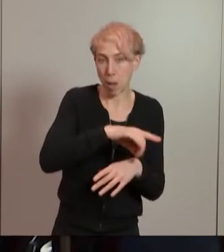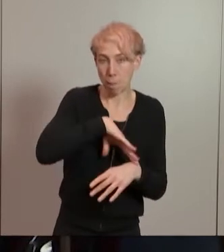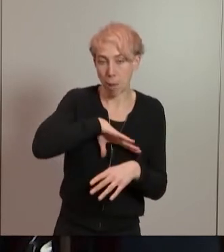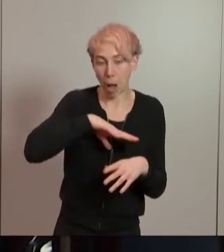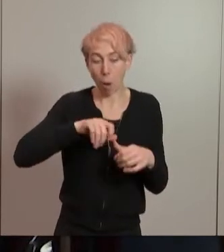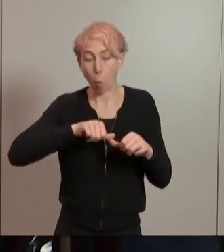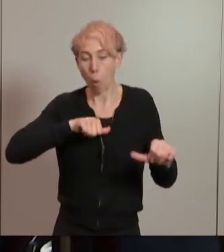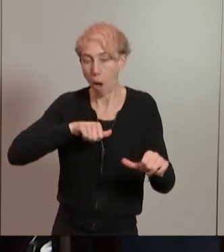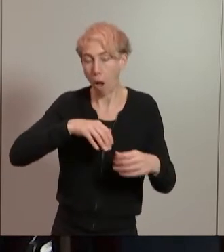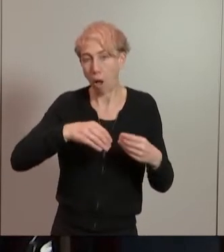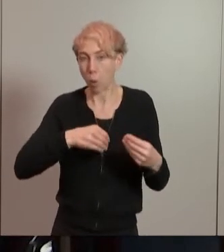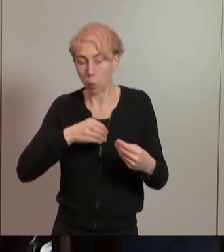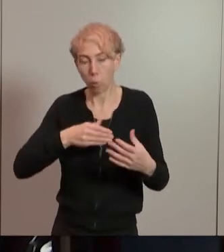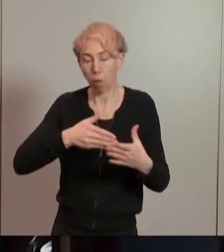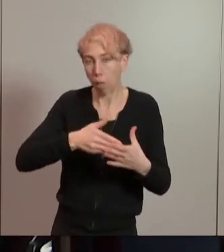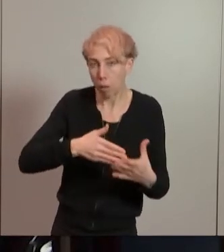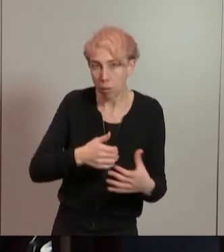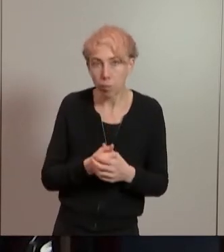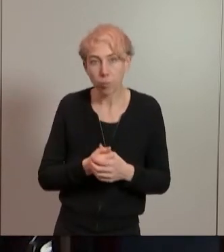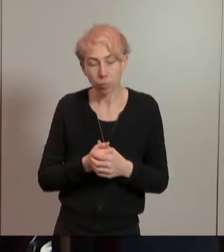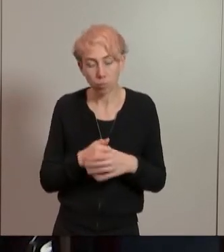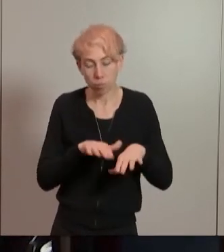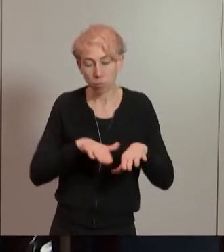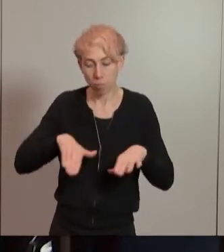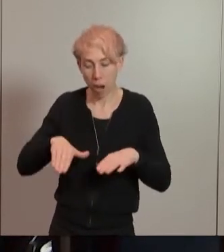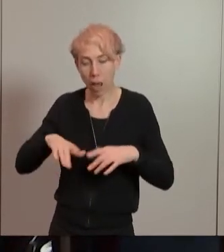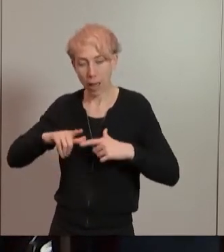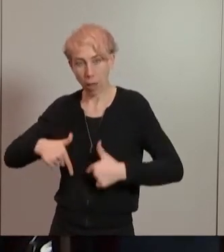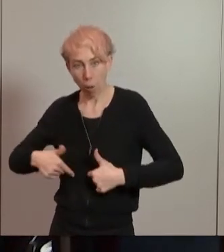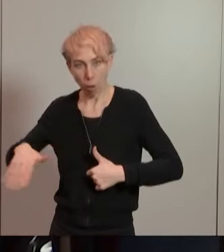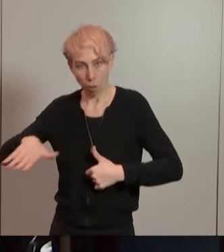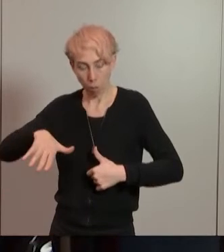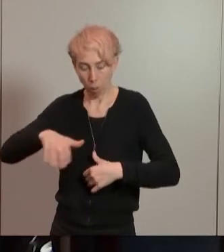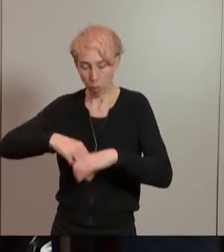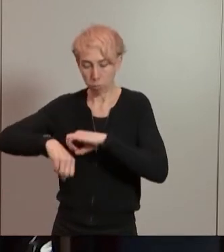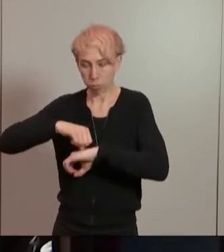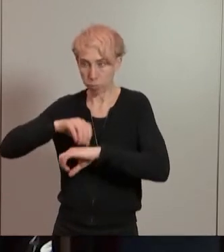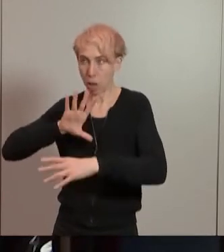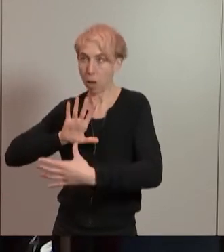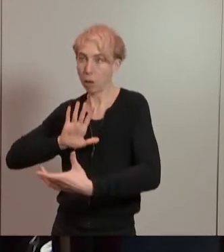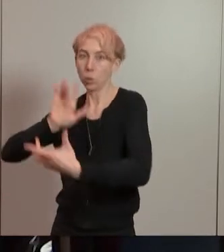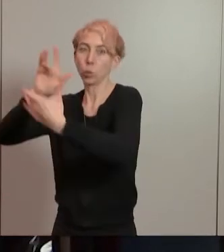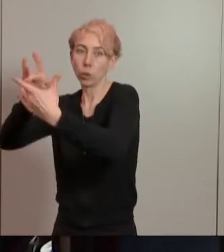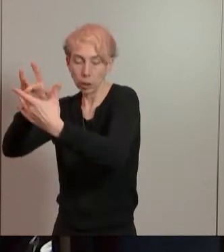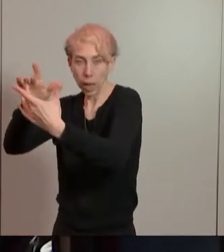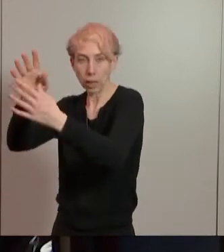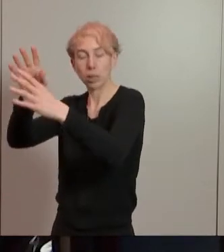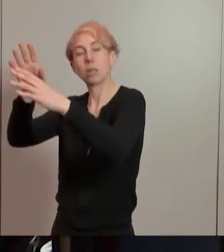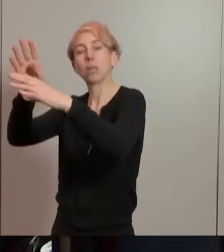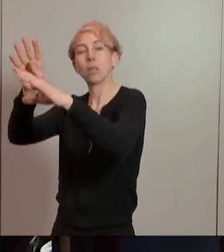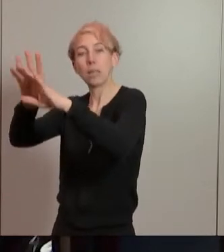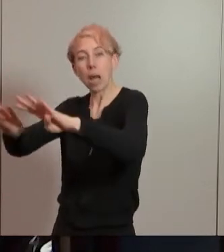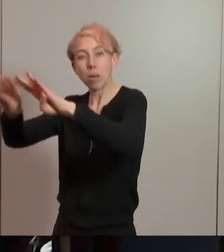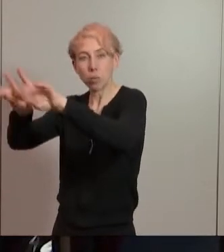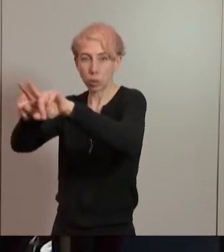Parallèlement, l'École des parents et des éducateurs a entamé une démarche auprès de la Caisse d'allocation familiale et du Conseil départemental pour